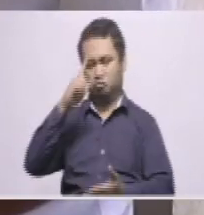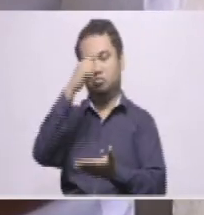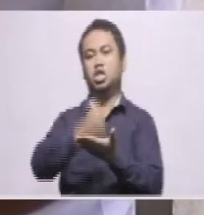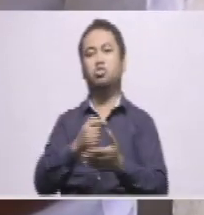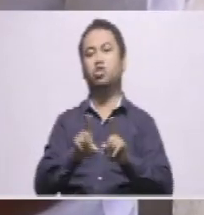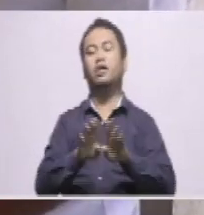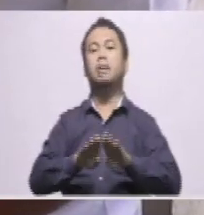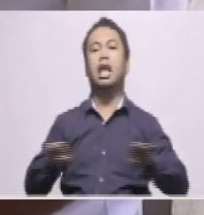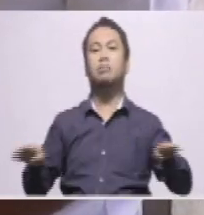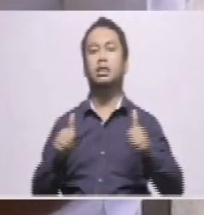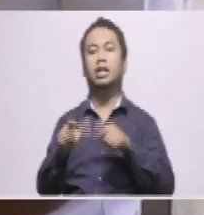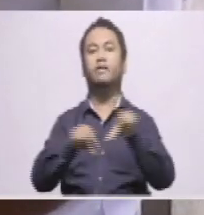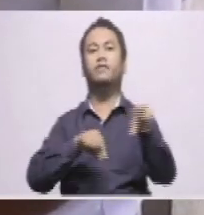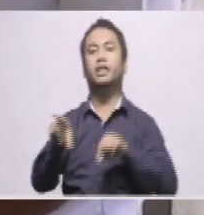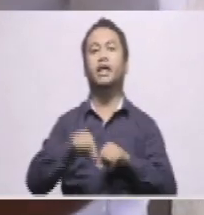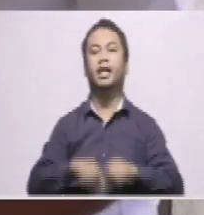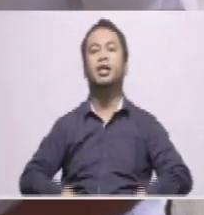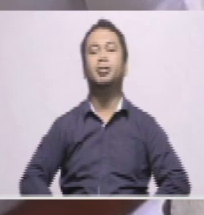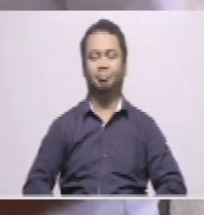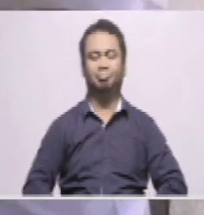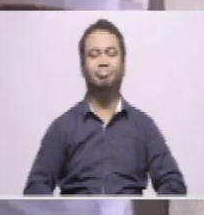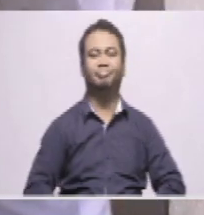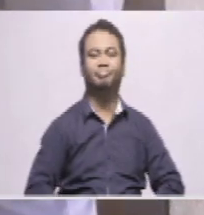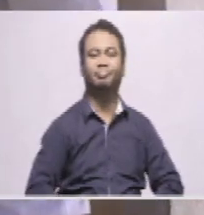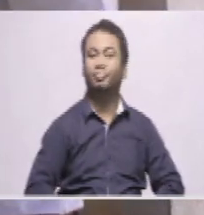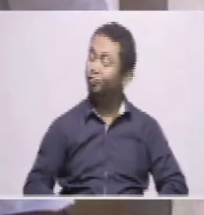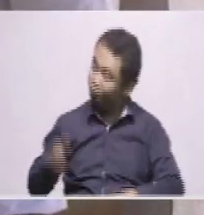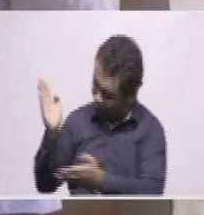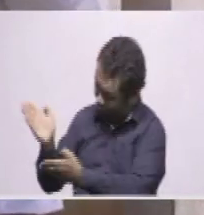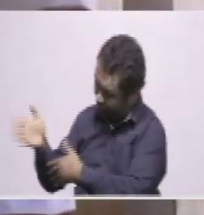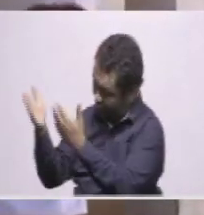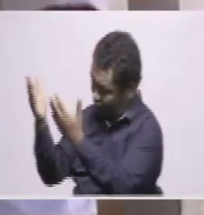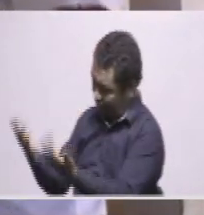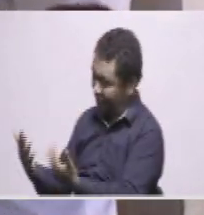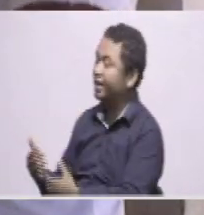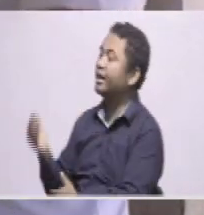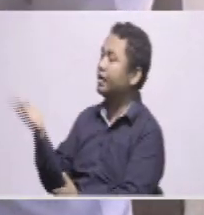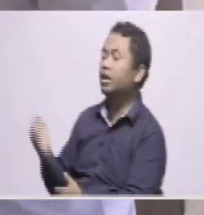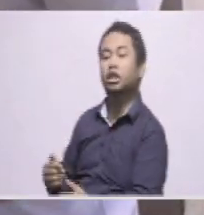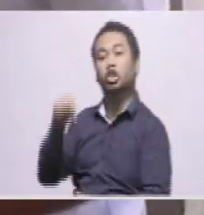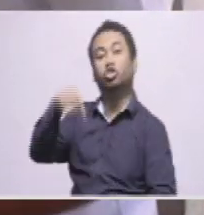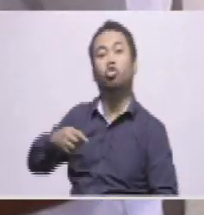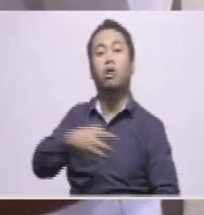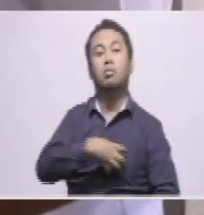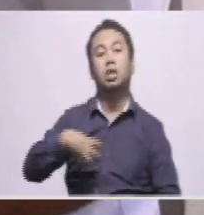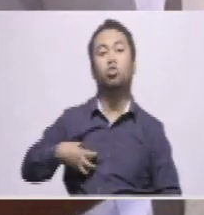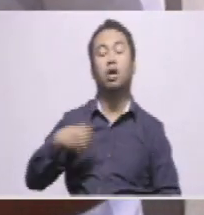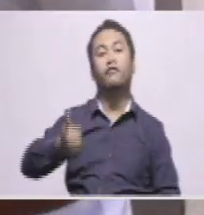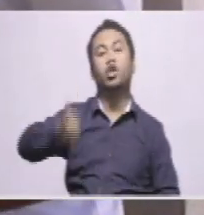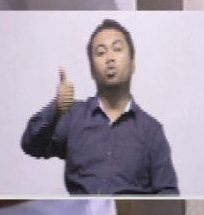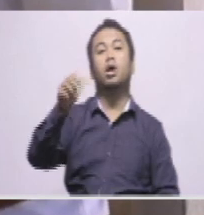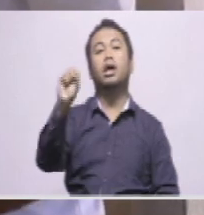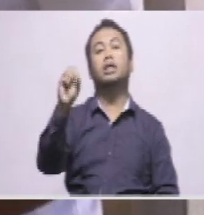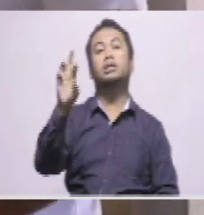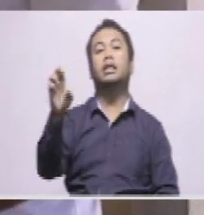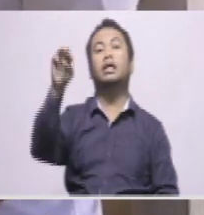hatreto ny fifidianana eto amin'ny distrika ny ampaniandrefana. Resaka fisidiran-tsaina mitodika ato amin'ny présidentna CRMV, ahoana ny fahitanao ao amin'ny voafantatra-bato ny tsidintsika